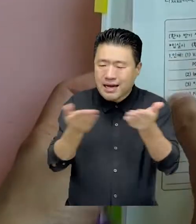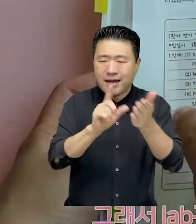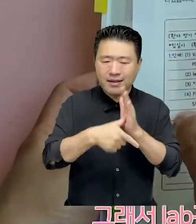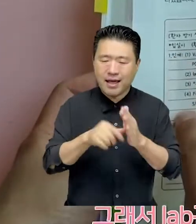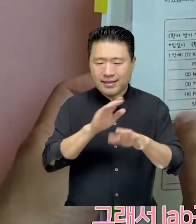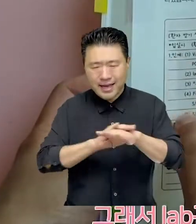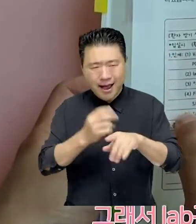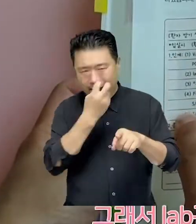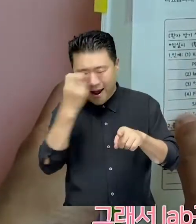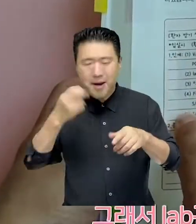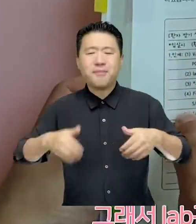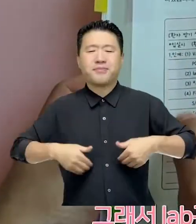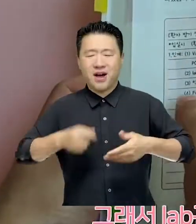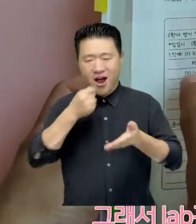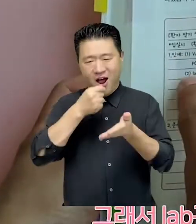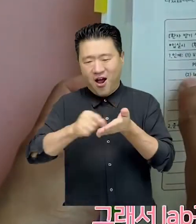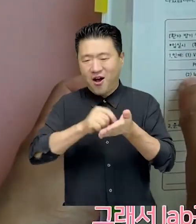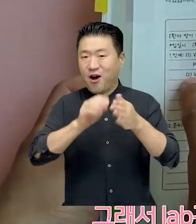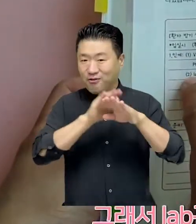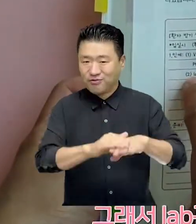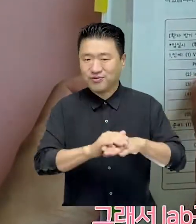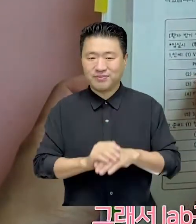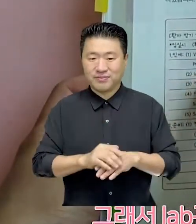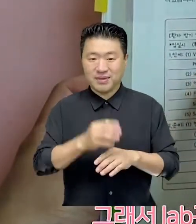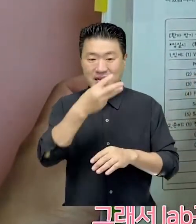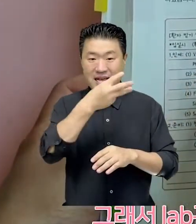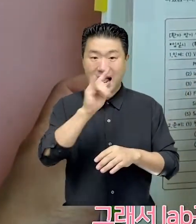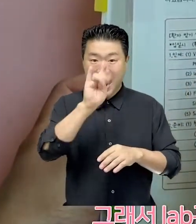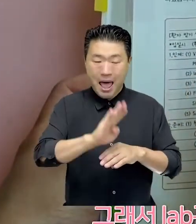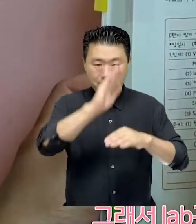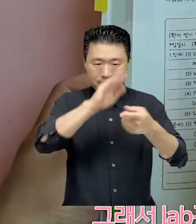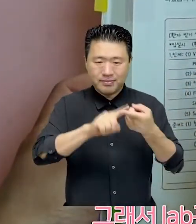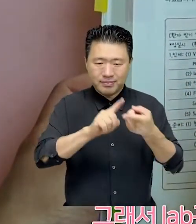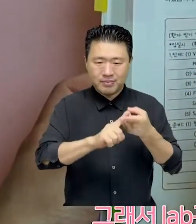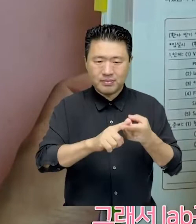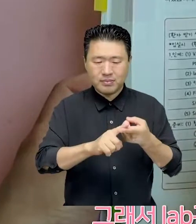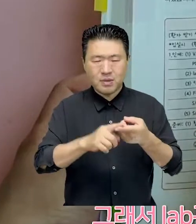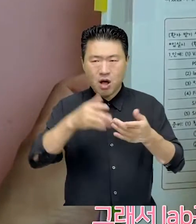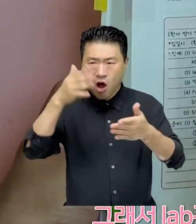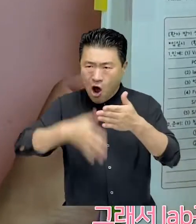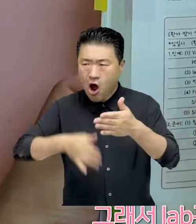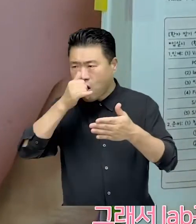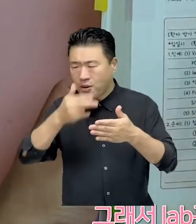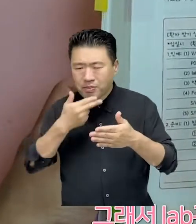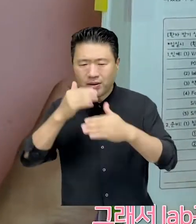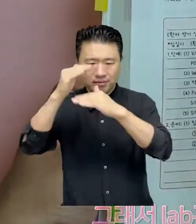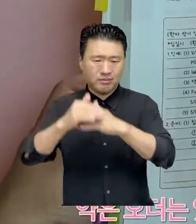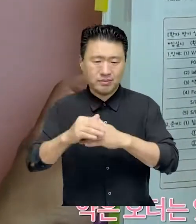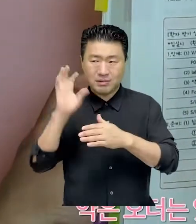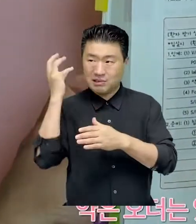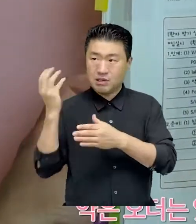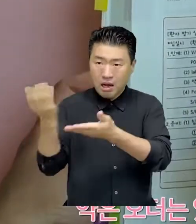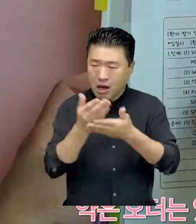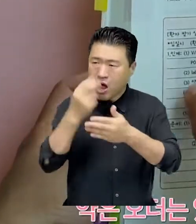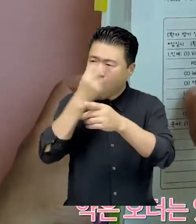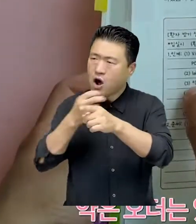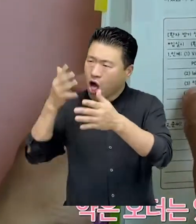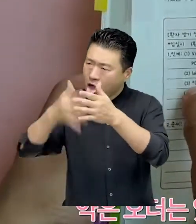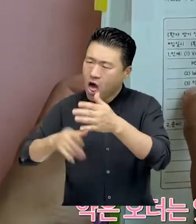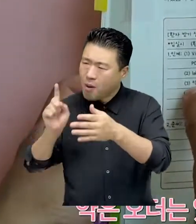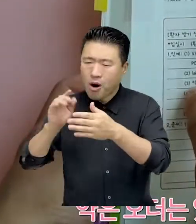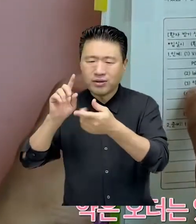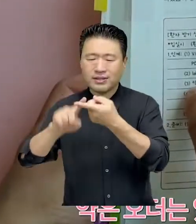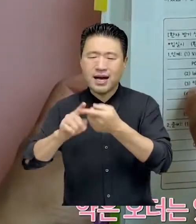잘 봐야겠다 하고 적어놓은 부분이에요. 그래서 랩 관련 같은 건 노티가 됐는지 안 된 건 없는지, 응급실에서 혹시 안 된